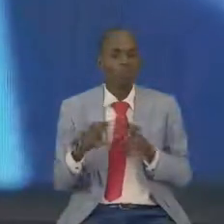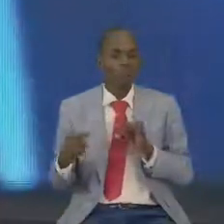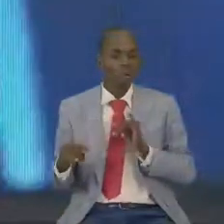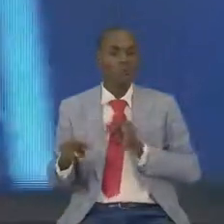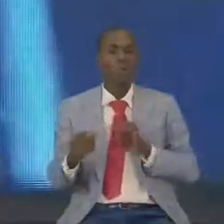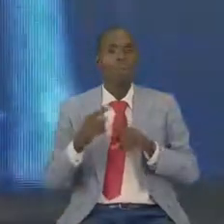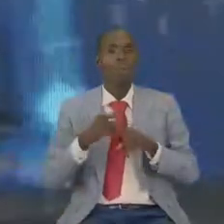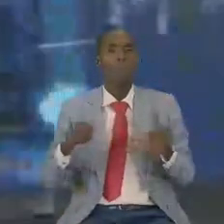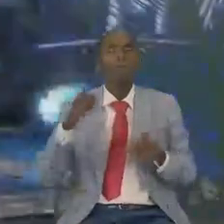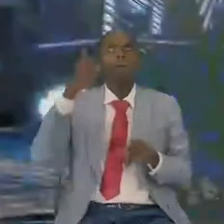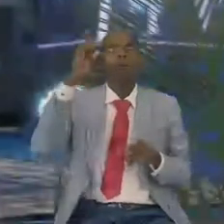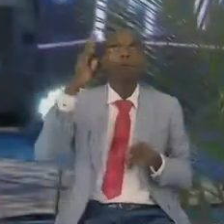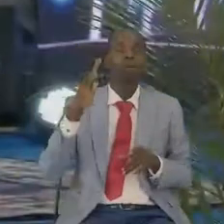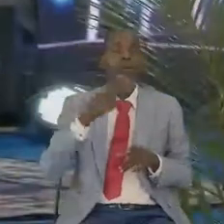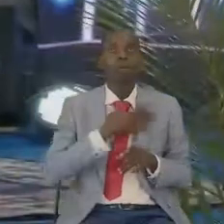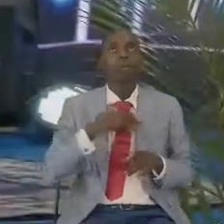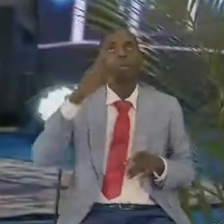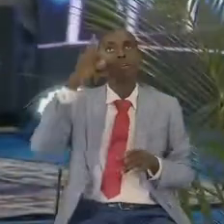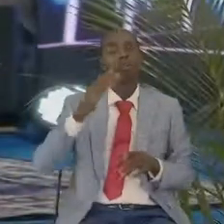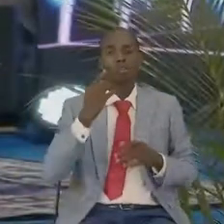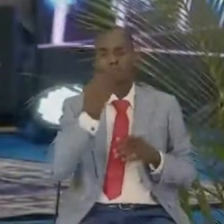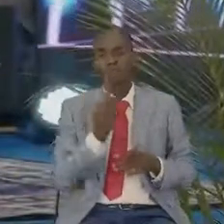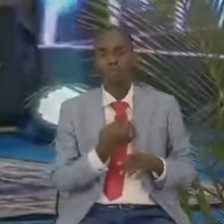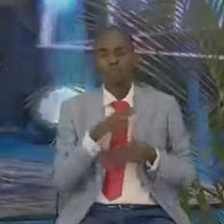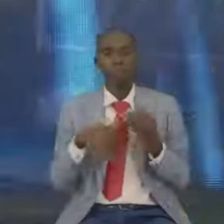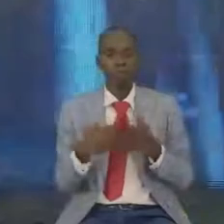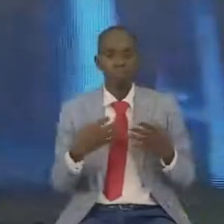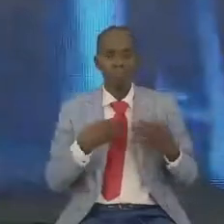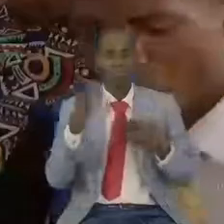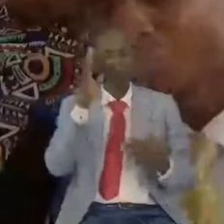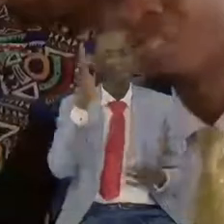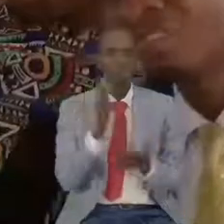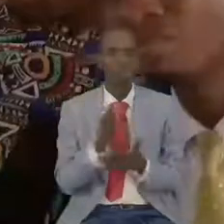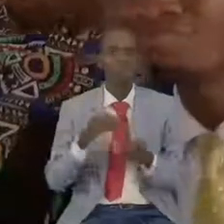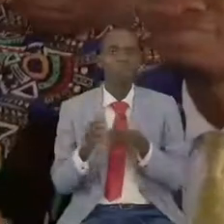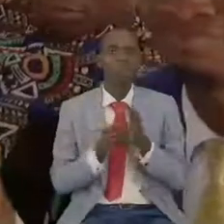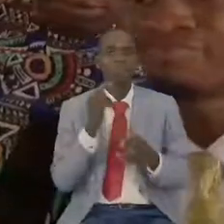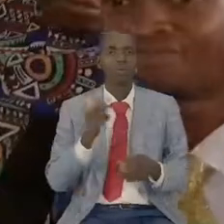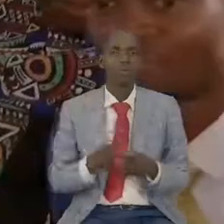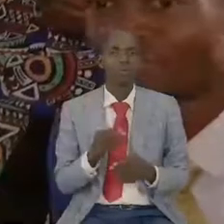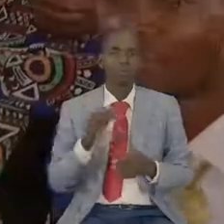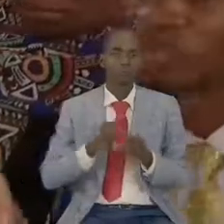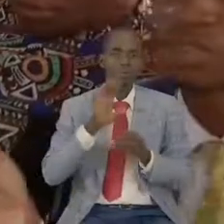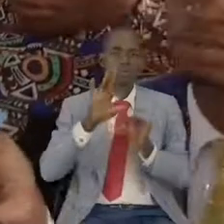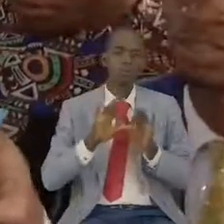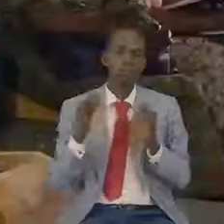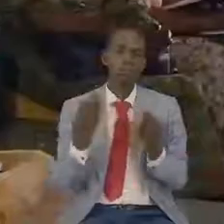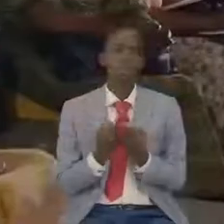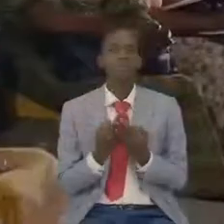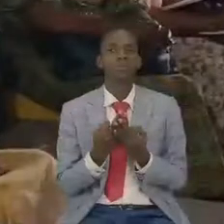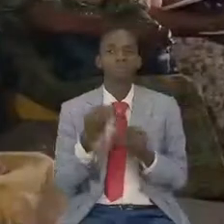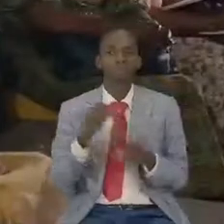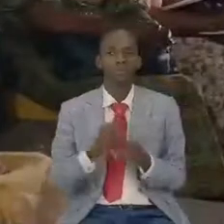c'est Dieu et Dieu seul. Tous les murmures vont cesser dans votre famille,